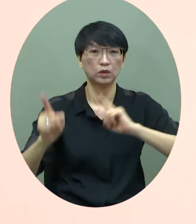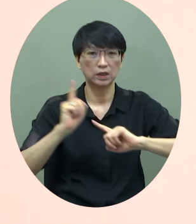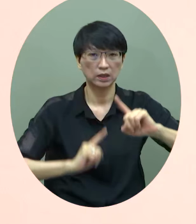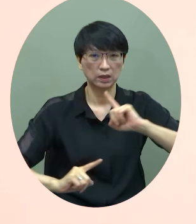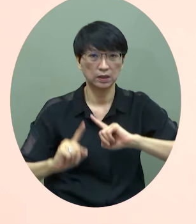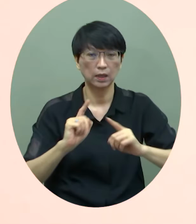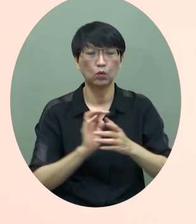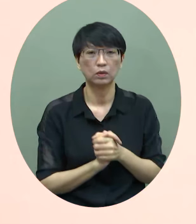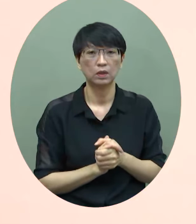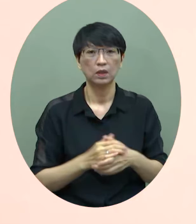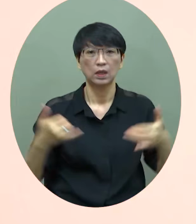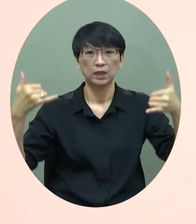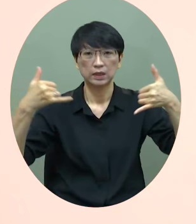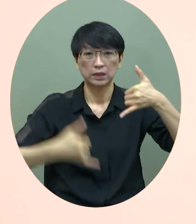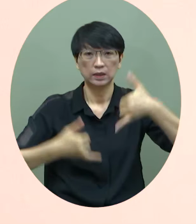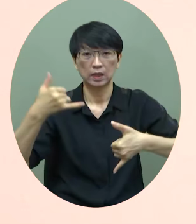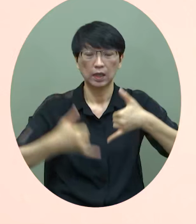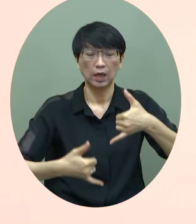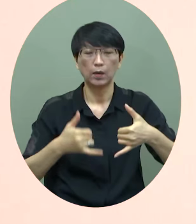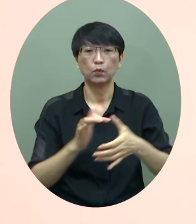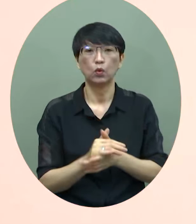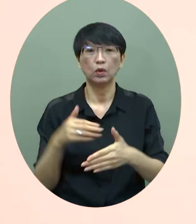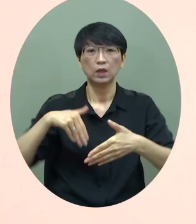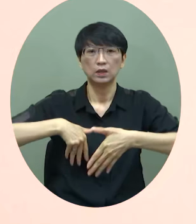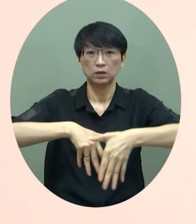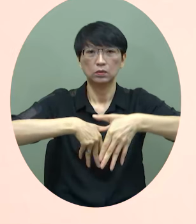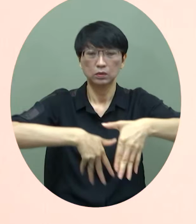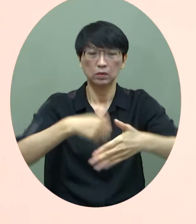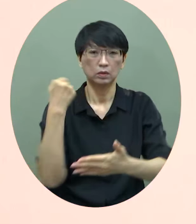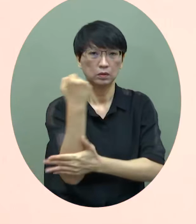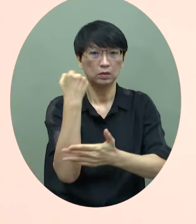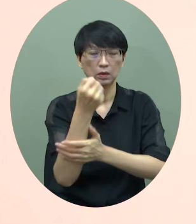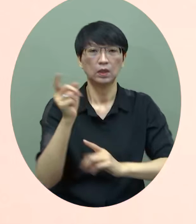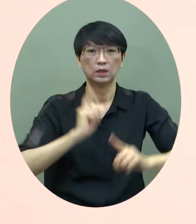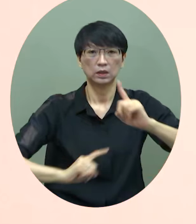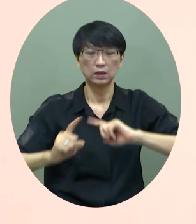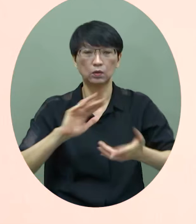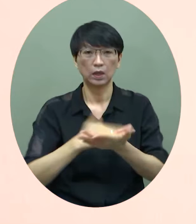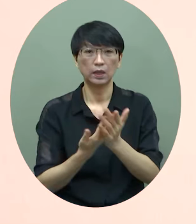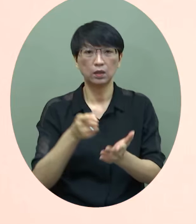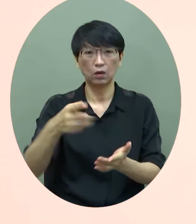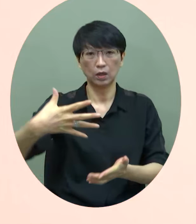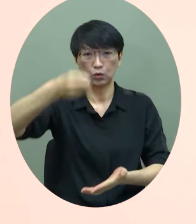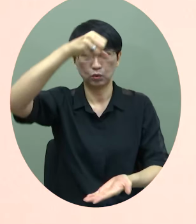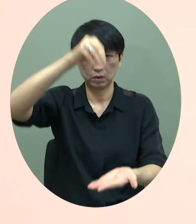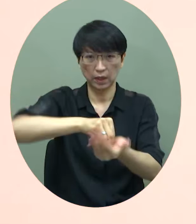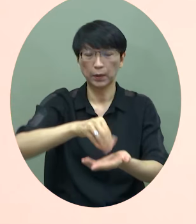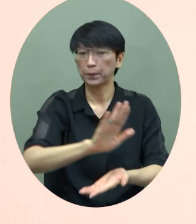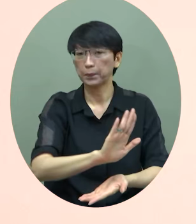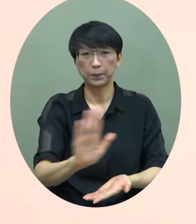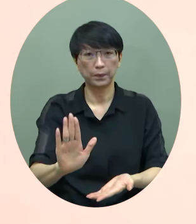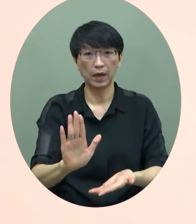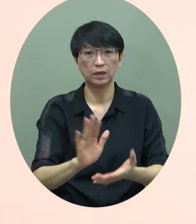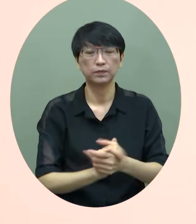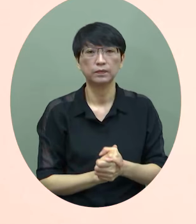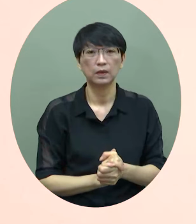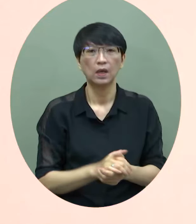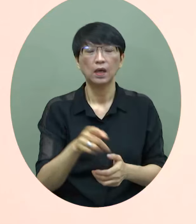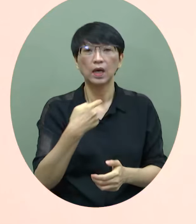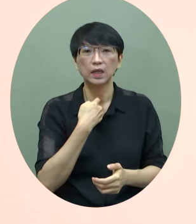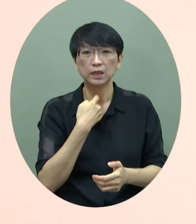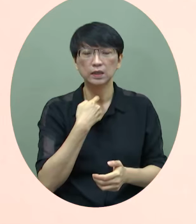and so on. But this is not an absolute right. This right could be restrained in accordance with